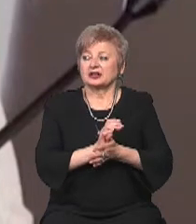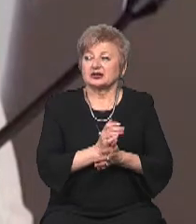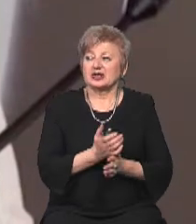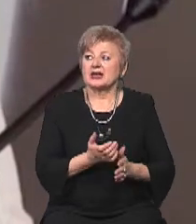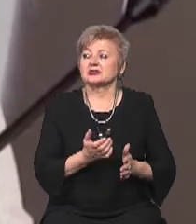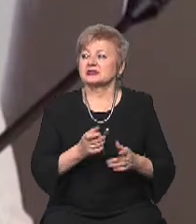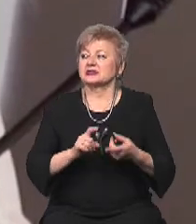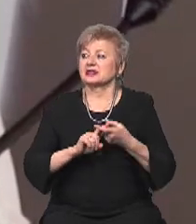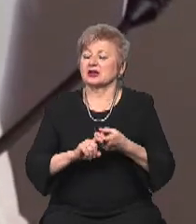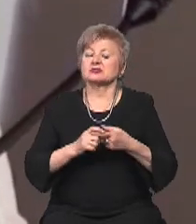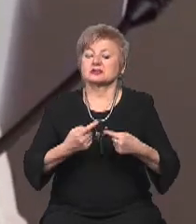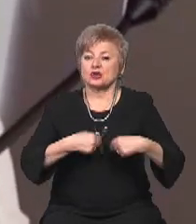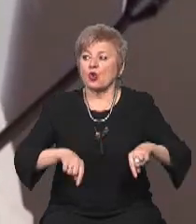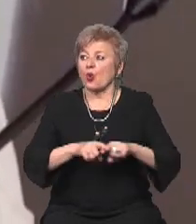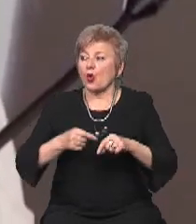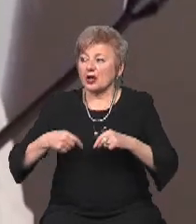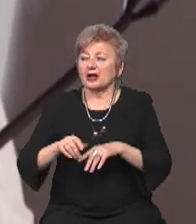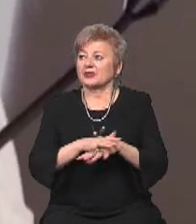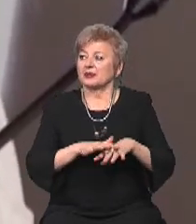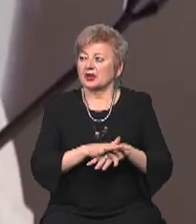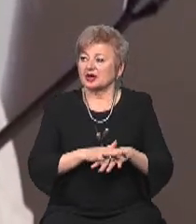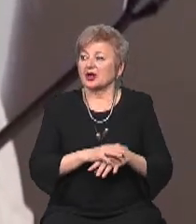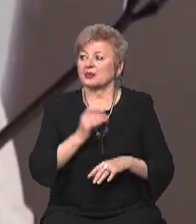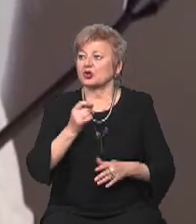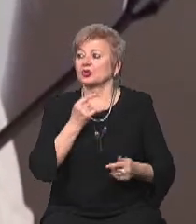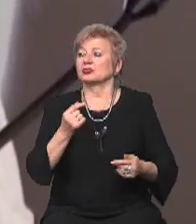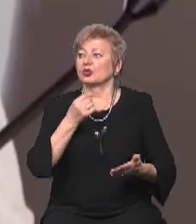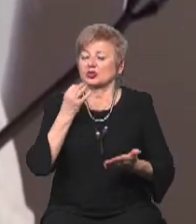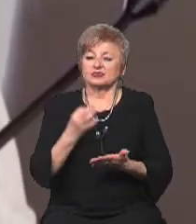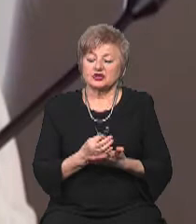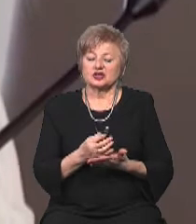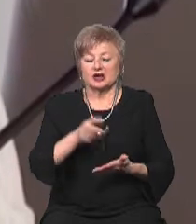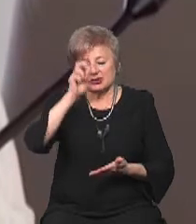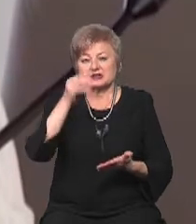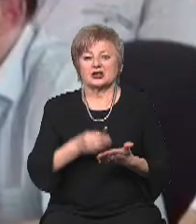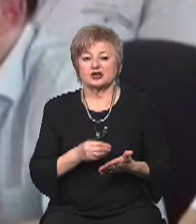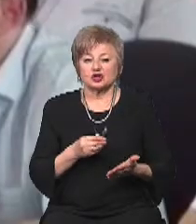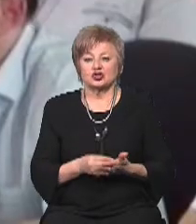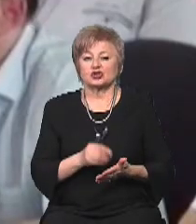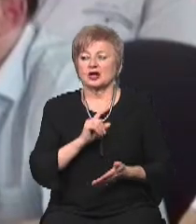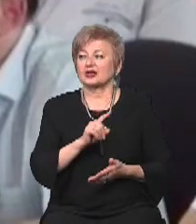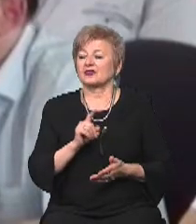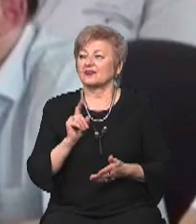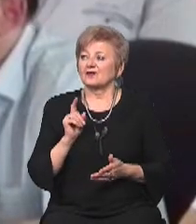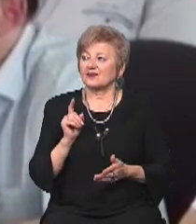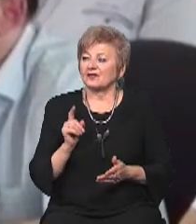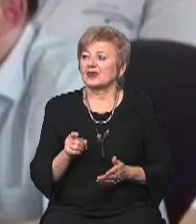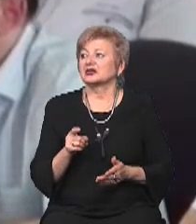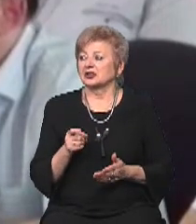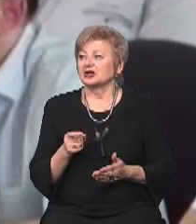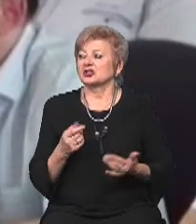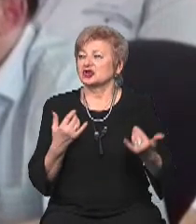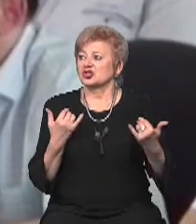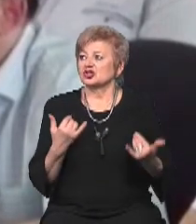працювати з виконавчими органами, тому що вони відповідають за використання бюджетних коштів, вони у випадку якихось негараздів